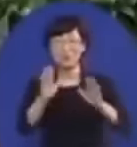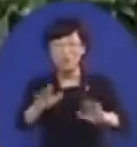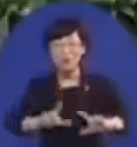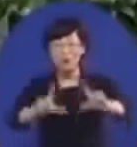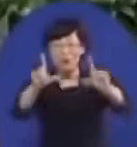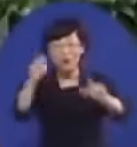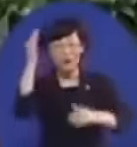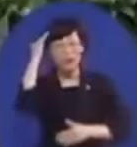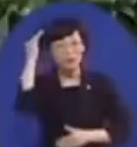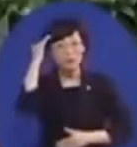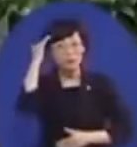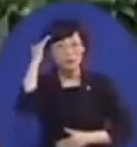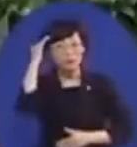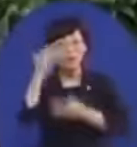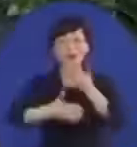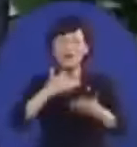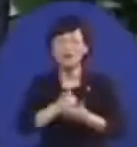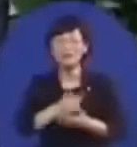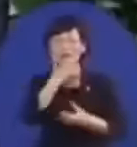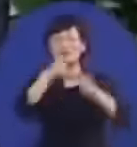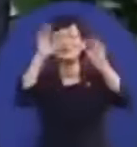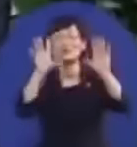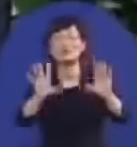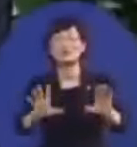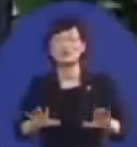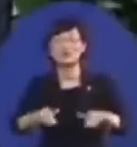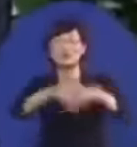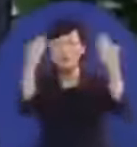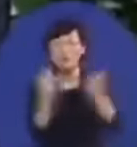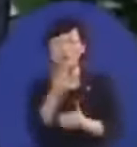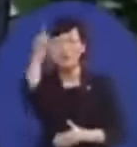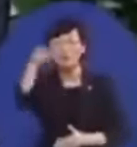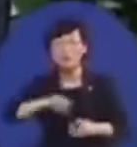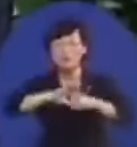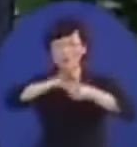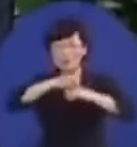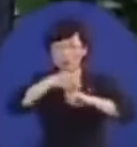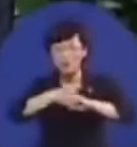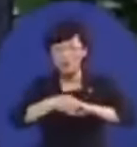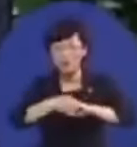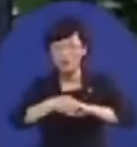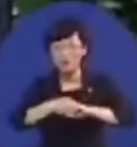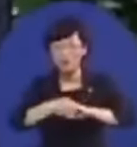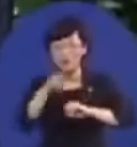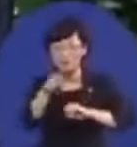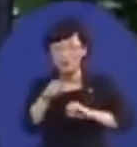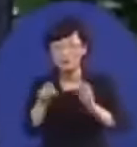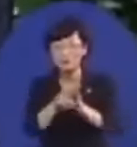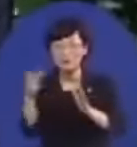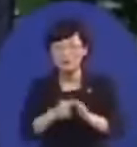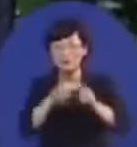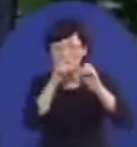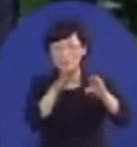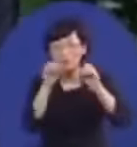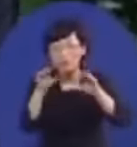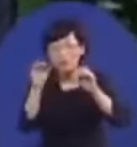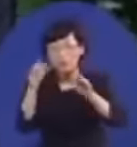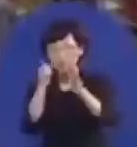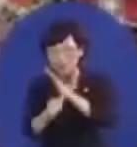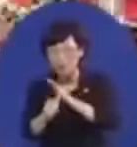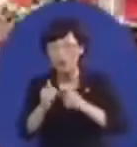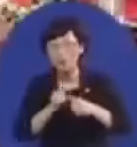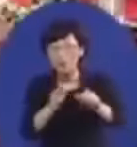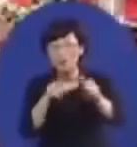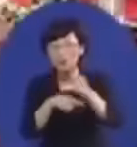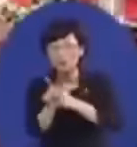오늘날로 우리 한국에 하나님 축복 주시고 온 천하 만국에 이민을 가서 살게 하고 선교사로 보내는 것은 우리